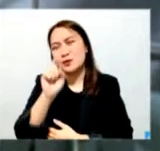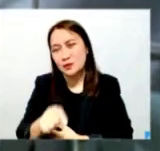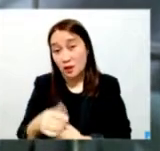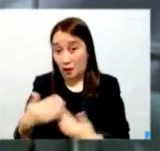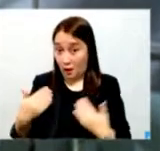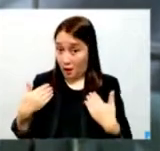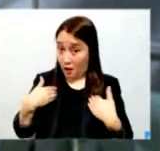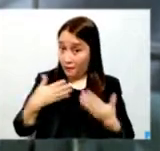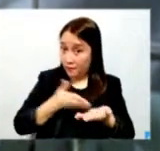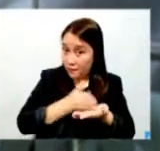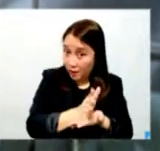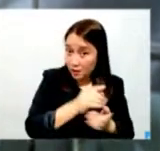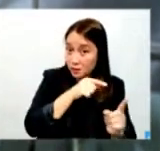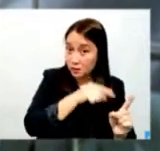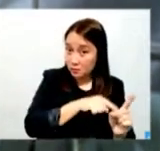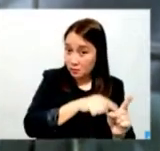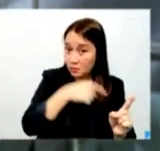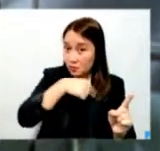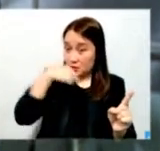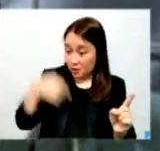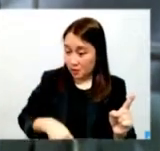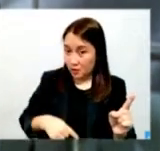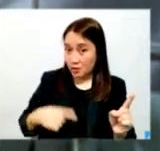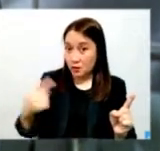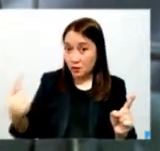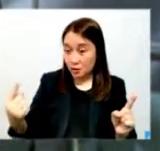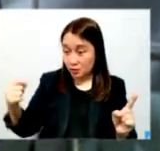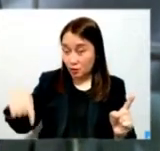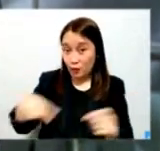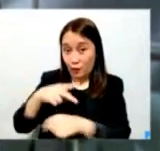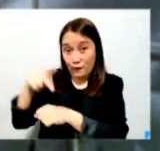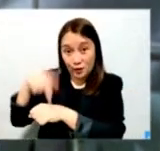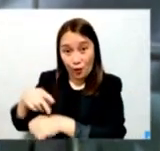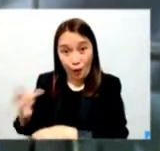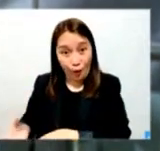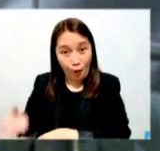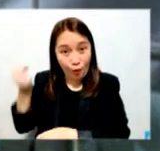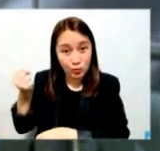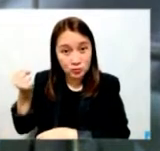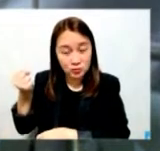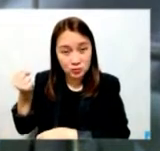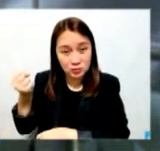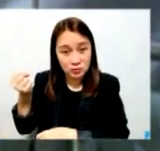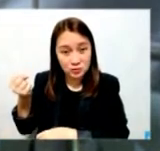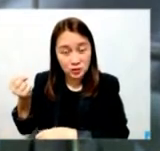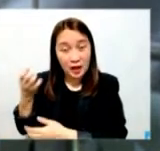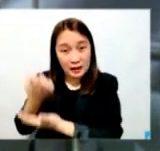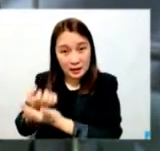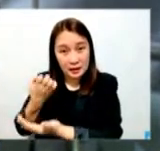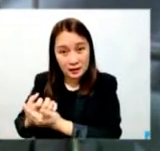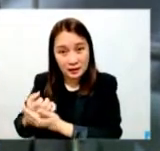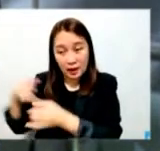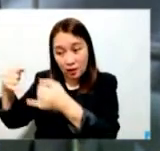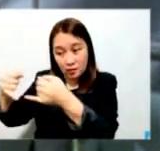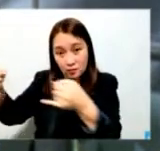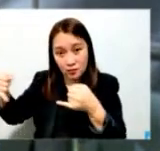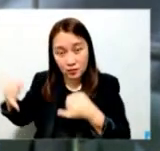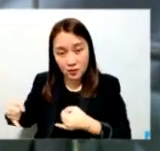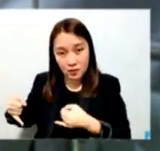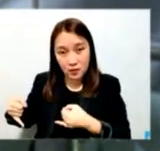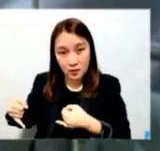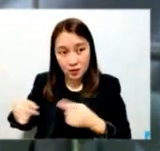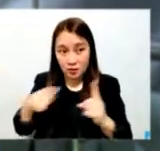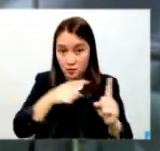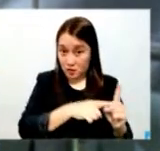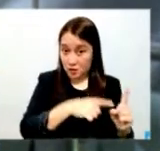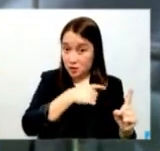China na diktahan ng Pilipinas sa kanyang sariling exclusive economic zone? At maaari ba niyang panghawakan ng isang kasunduan